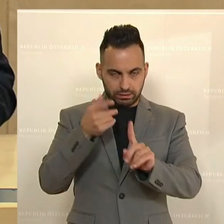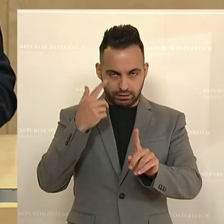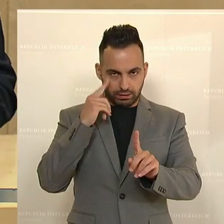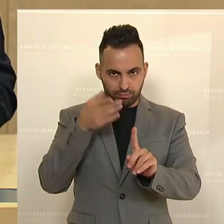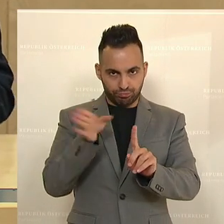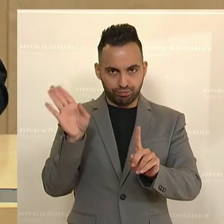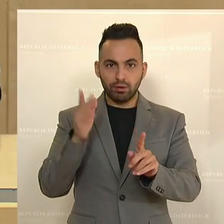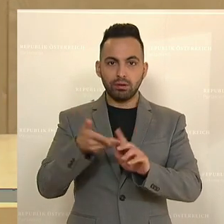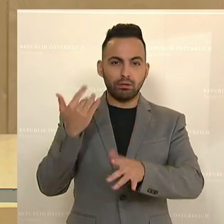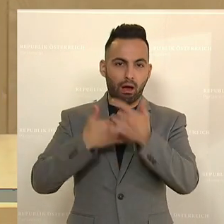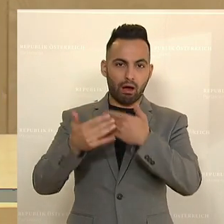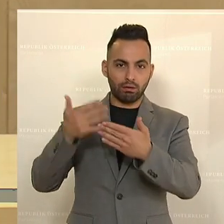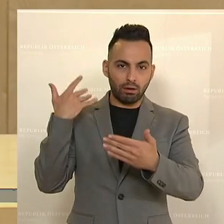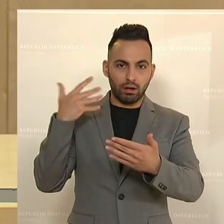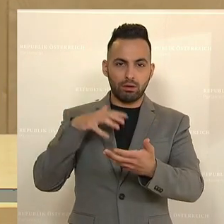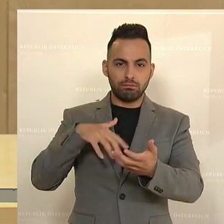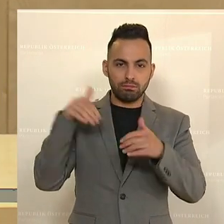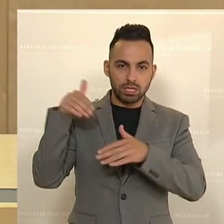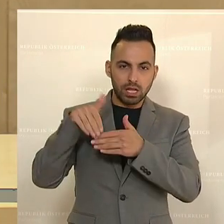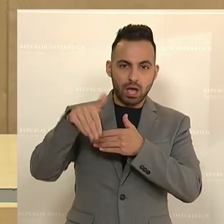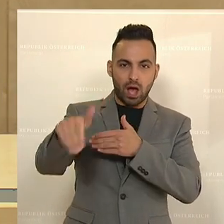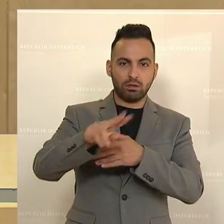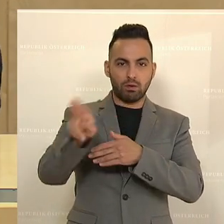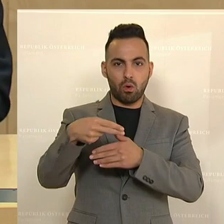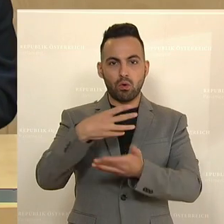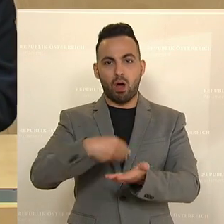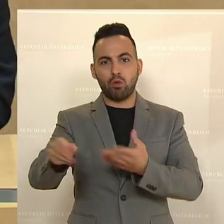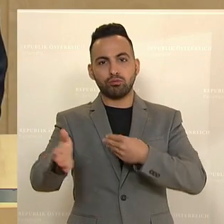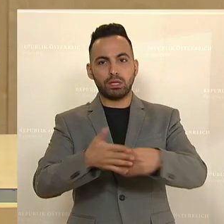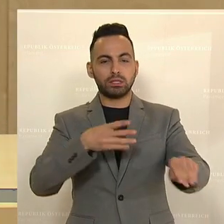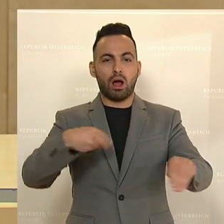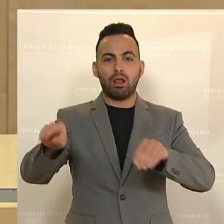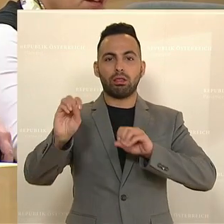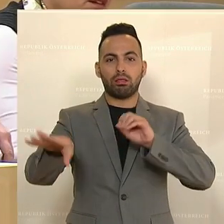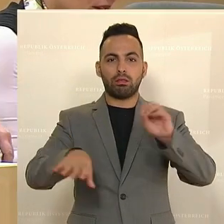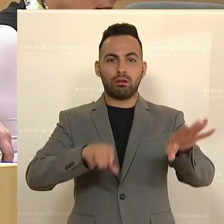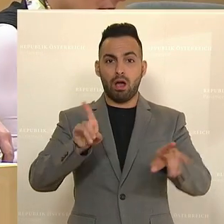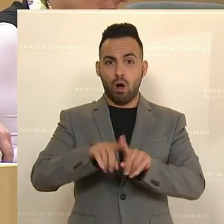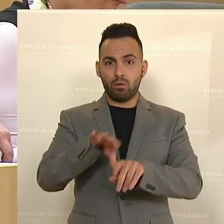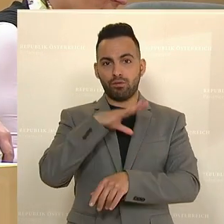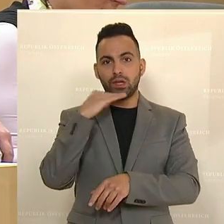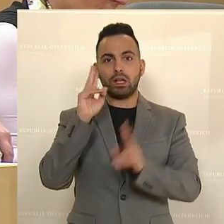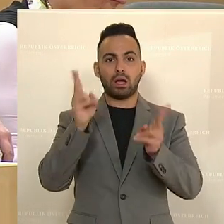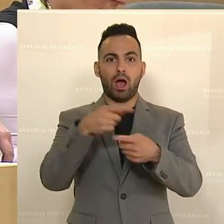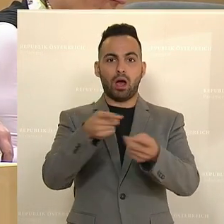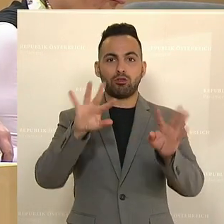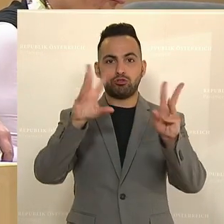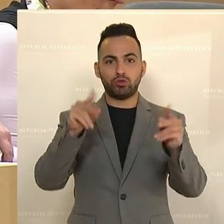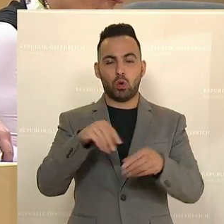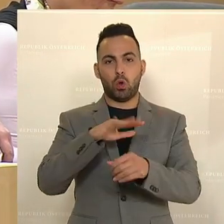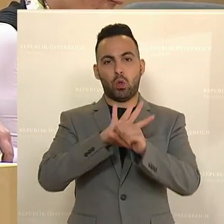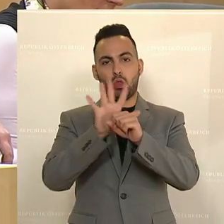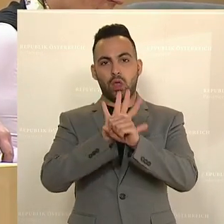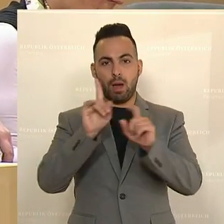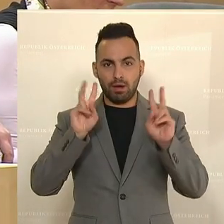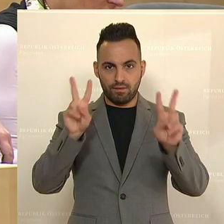Krise Milliarden an Förderungen ausgezahlt und ich glaube, es ist auch unbestritten, und da kann man viele Schönreden versuchen, aber es ist unbestritten,